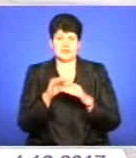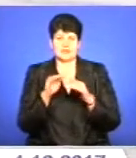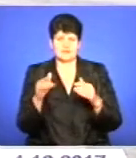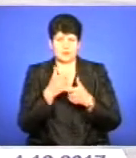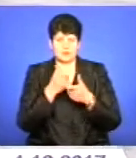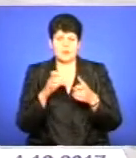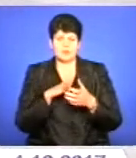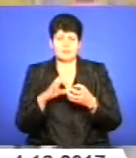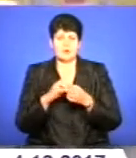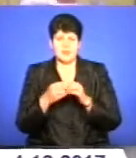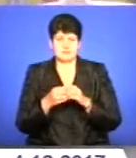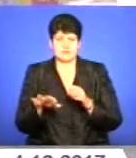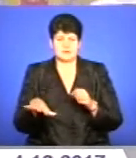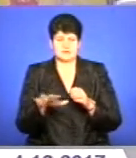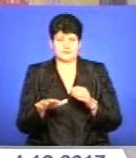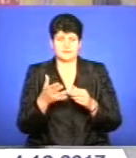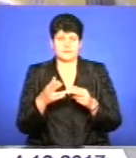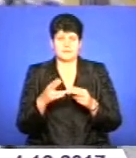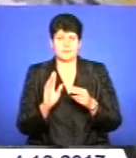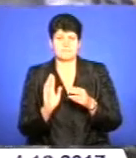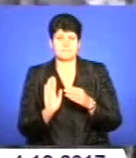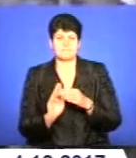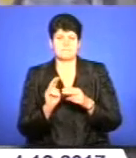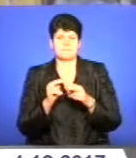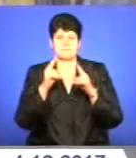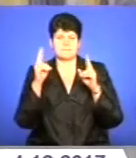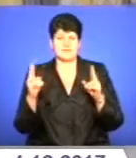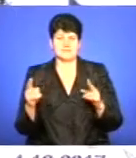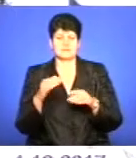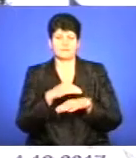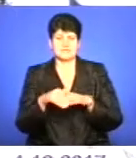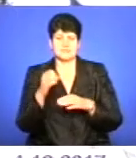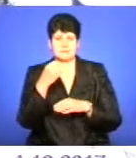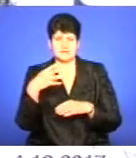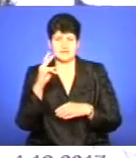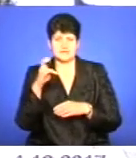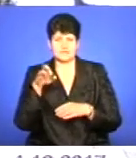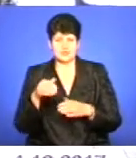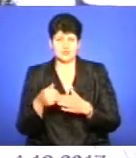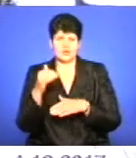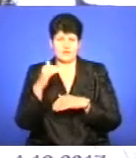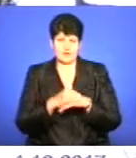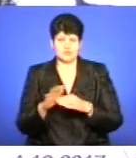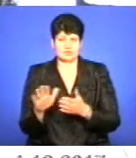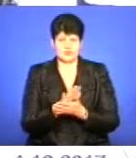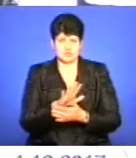були проблемні ділянки, зокрема так званий Горбатий міст і вулиця 15 квітня, до вечора дороги вдалося